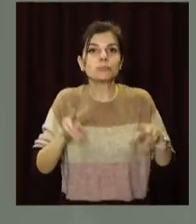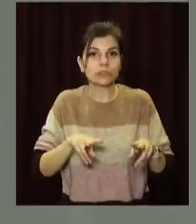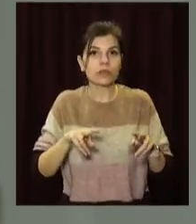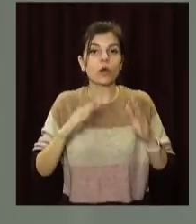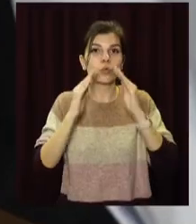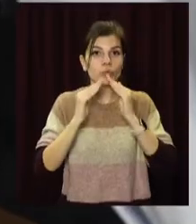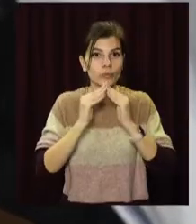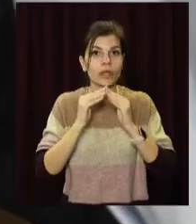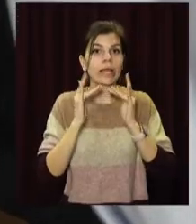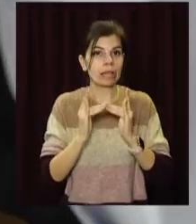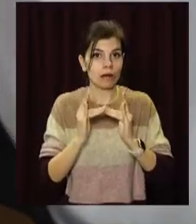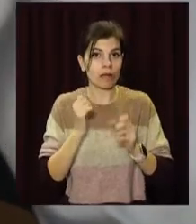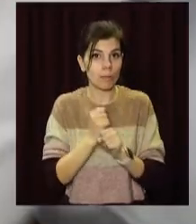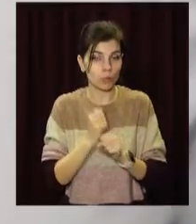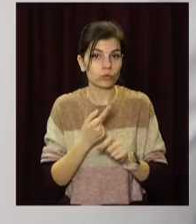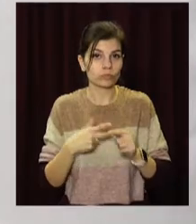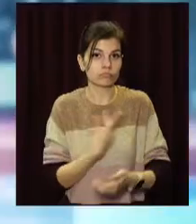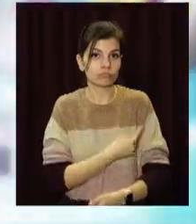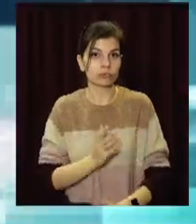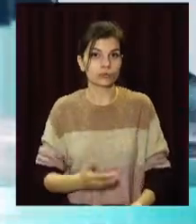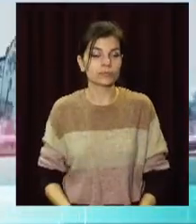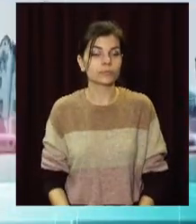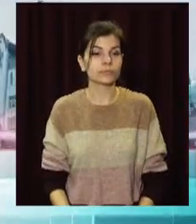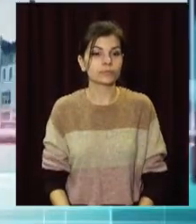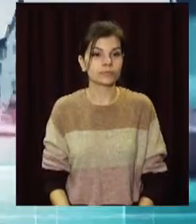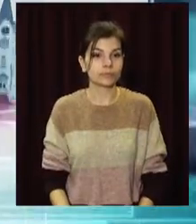працюють в спеціалізованих будинках-інтернатах.